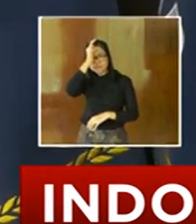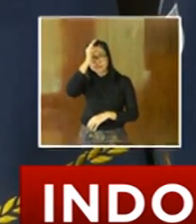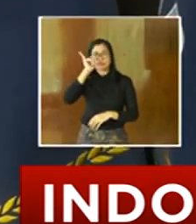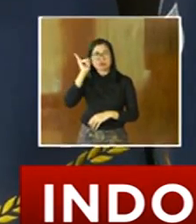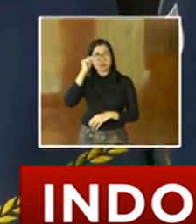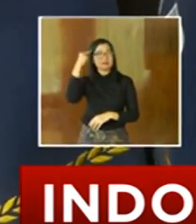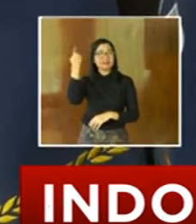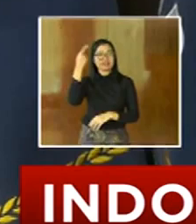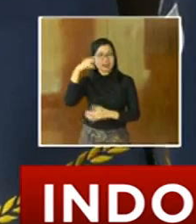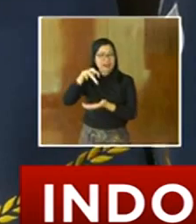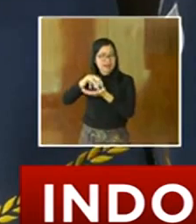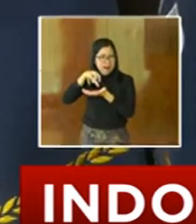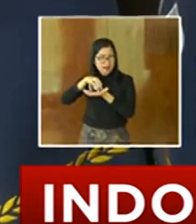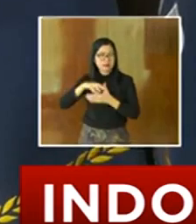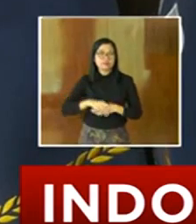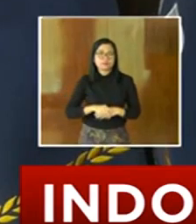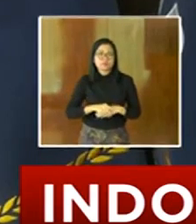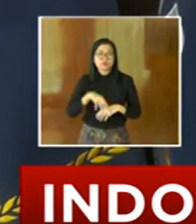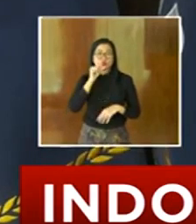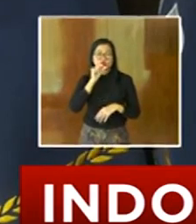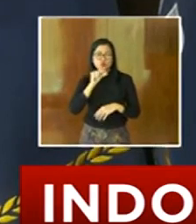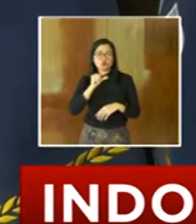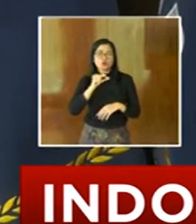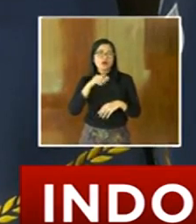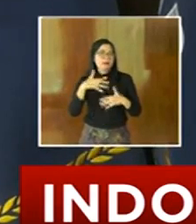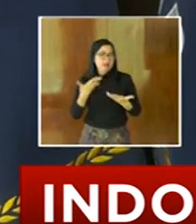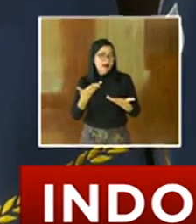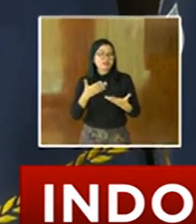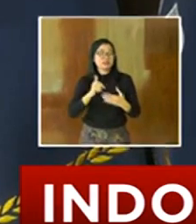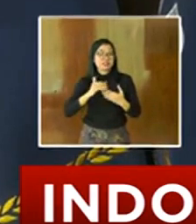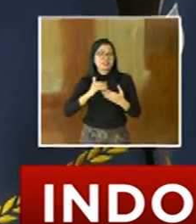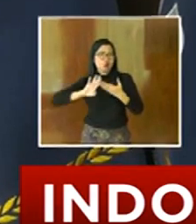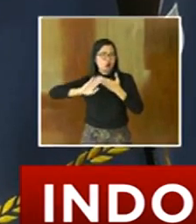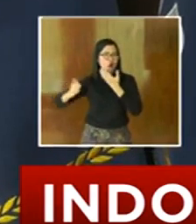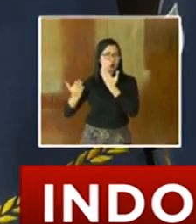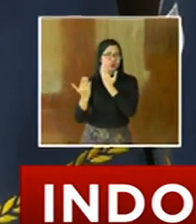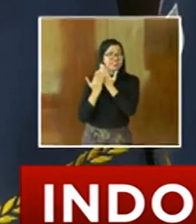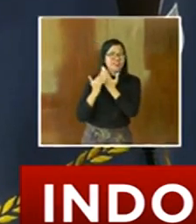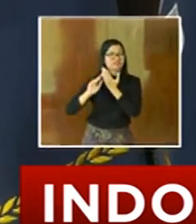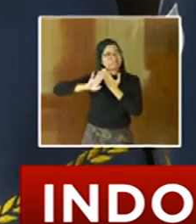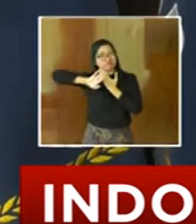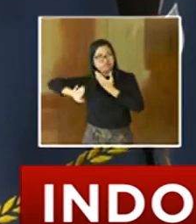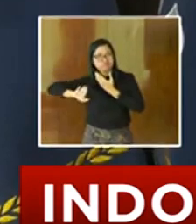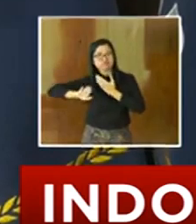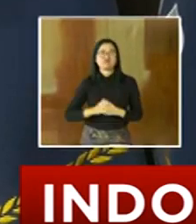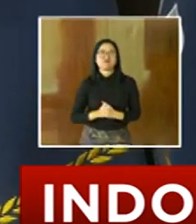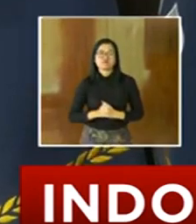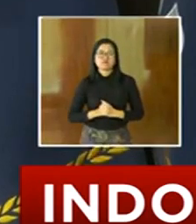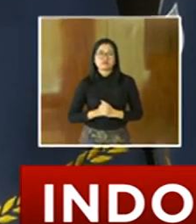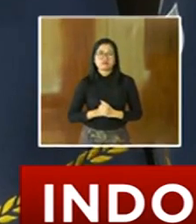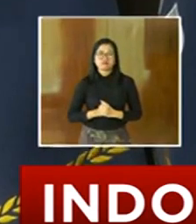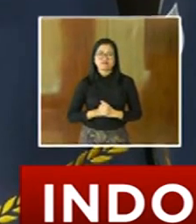daerah setempat untuk melakukan kontak pressing kita bersyukur bahwa cukup banyak yang bisa kita